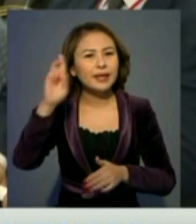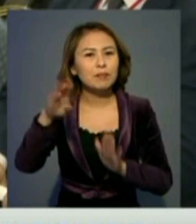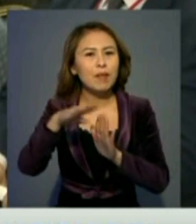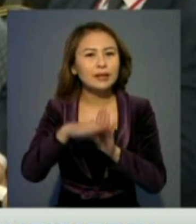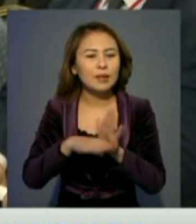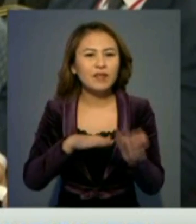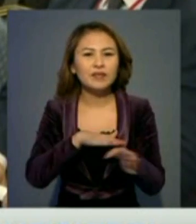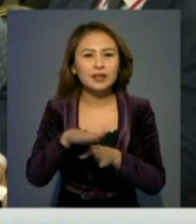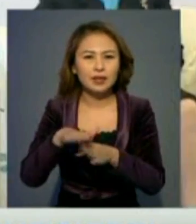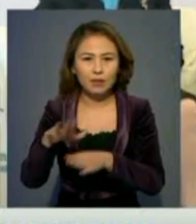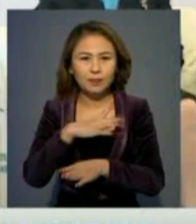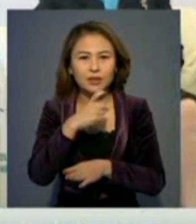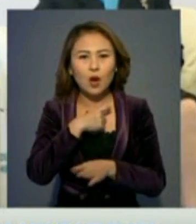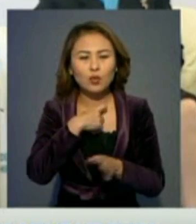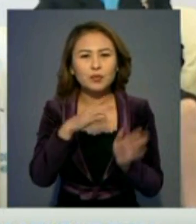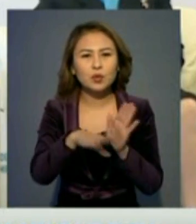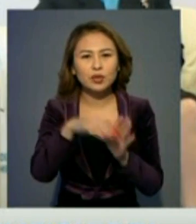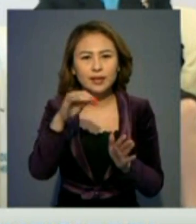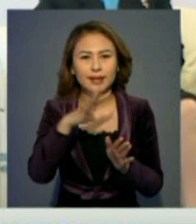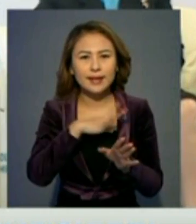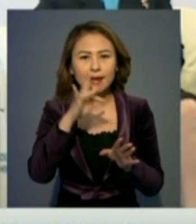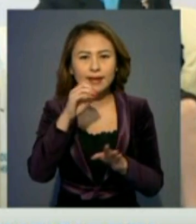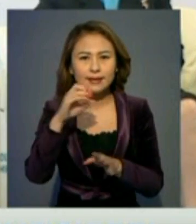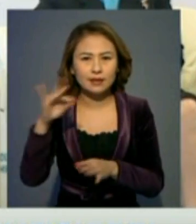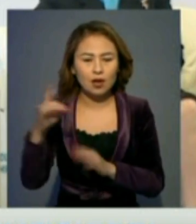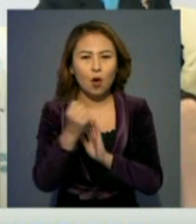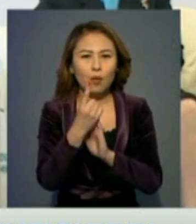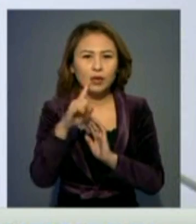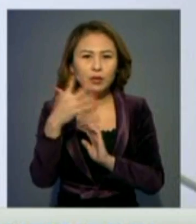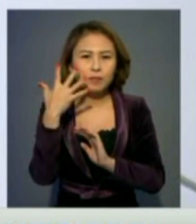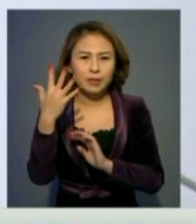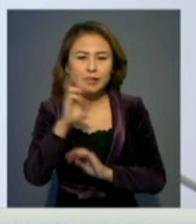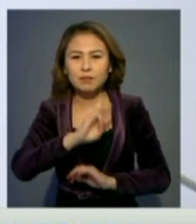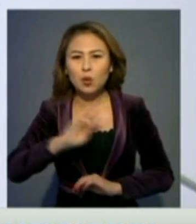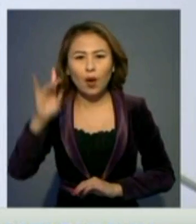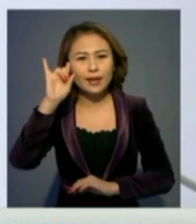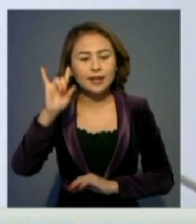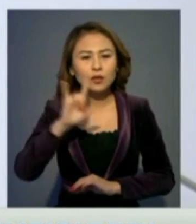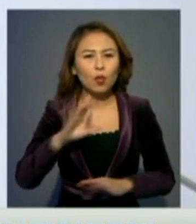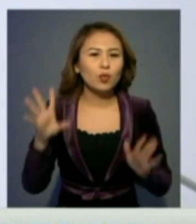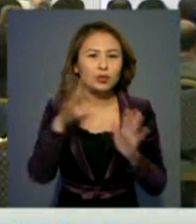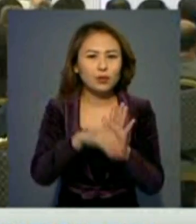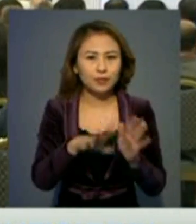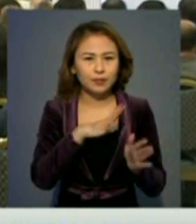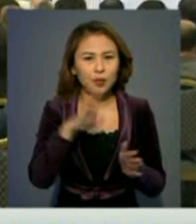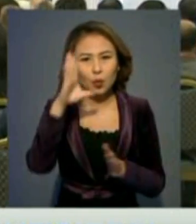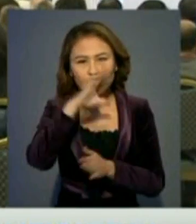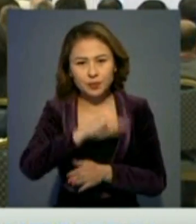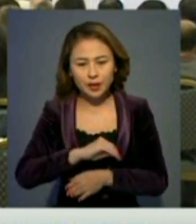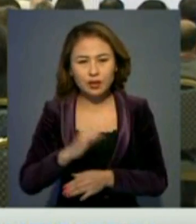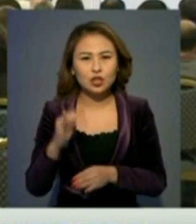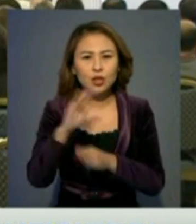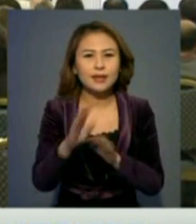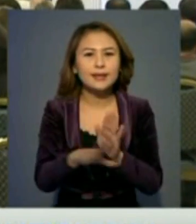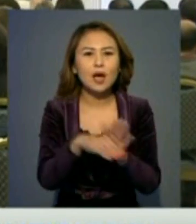бағдарламасы аясында жүзеге асырды. Сөйтіп дауыс берушілер реестріне 11,5 миллион қазақстандық қосылып үлгерді.